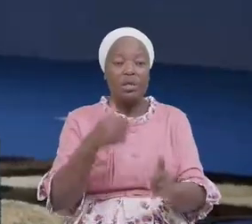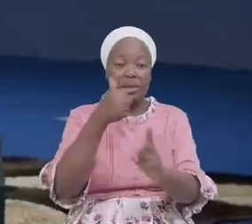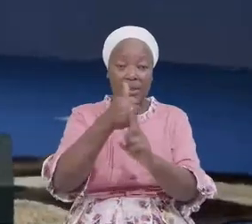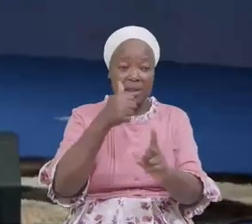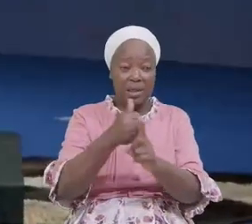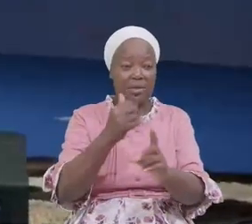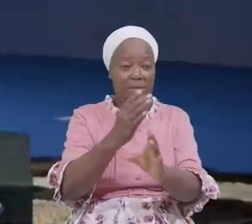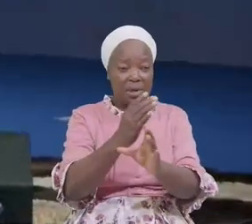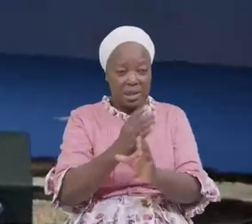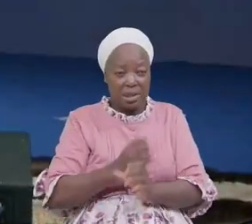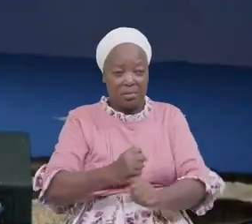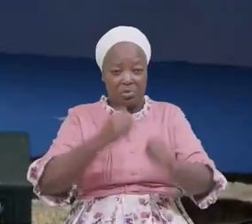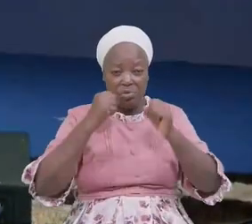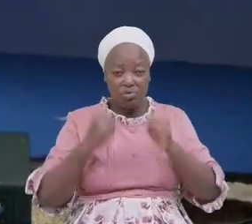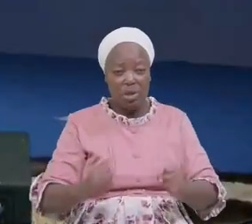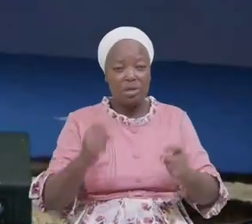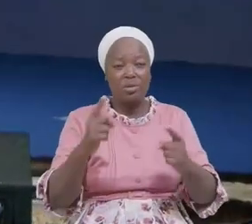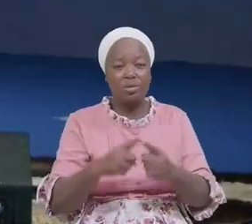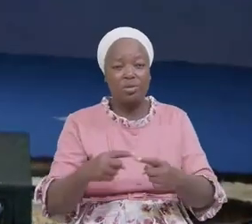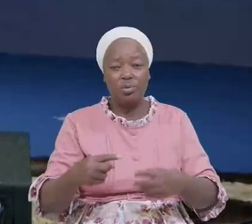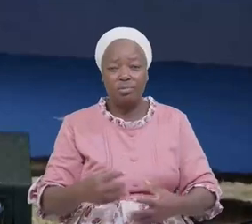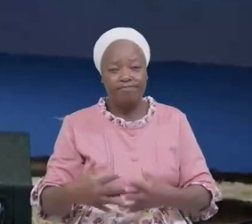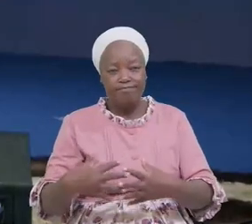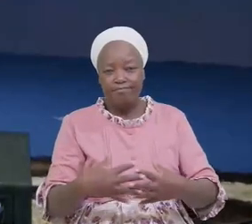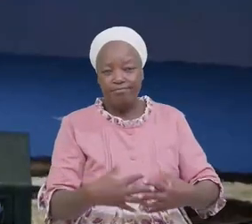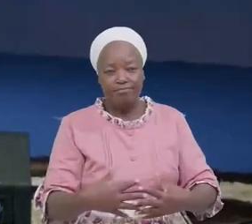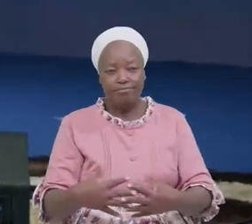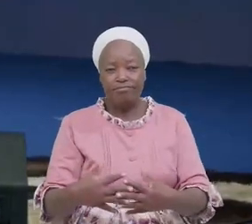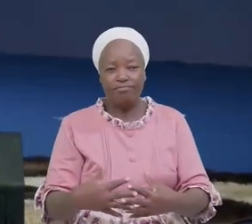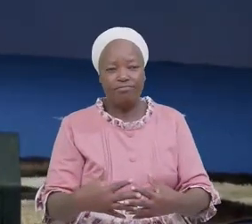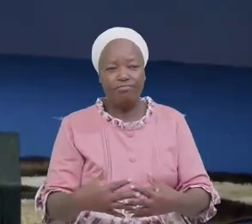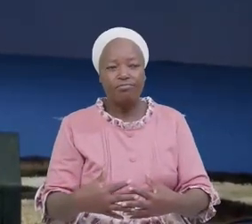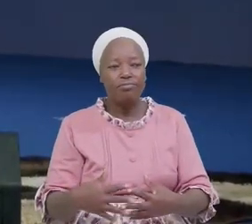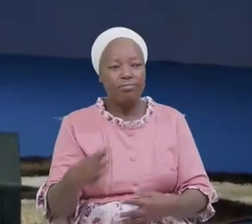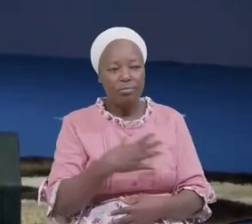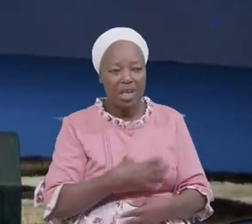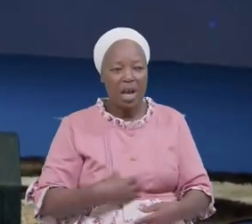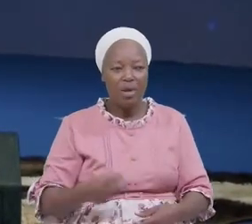C'est par la foi que Sarah elle-même, malgré son âge avancé, fut rendue capable d'avoir une postérité.